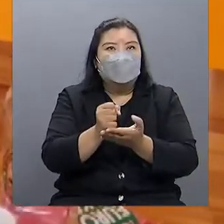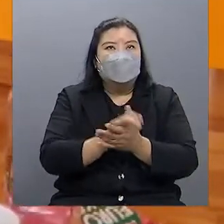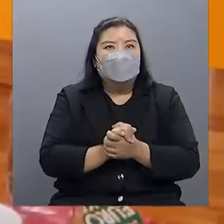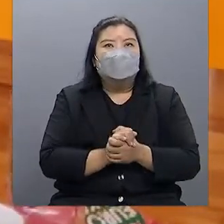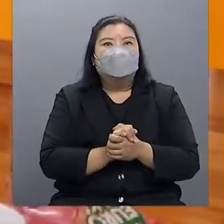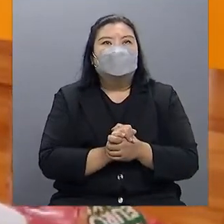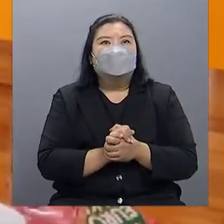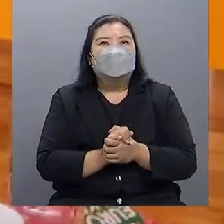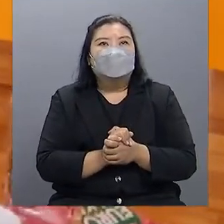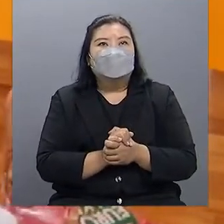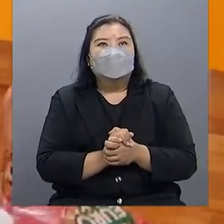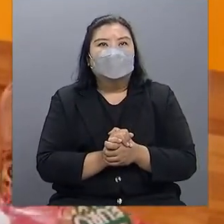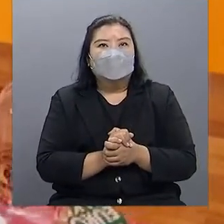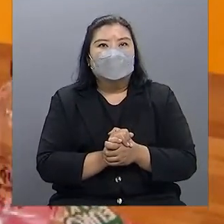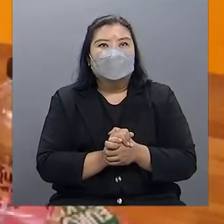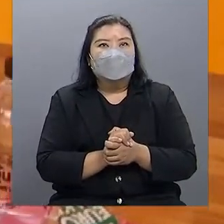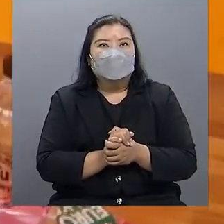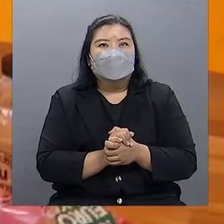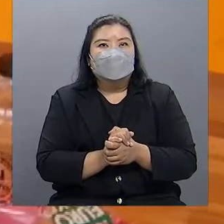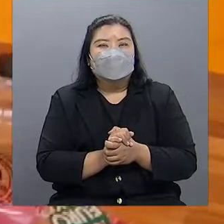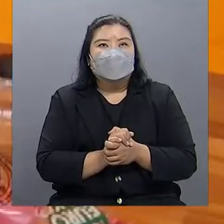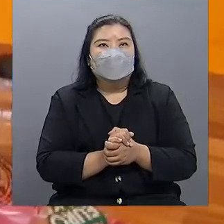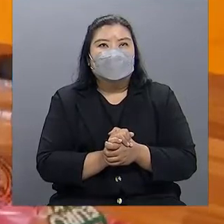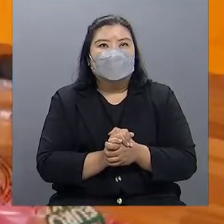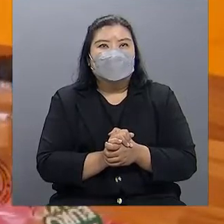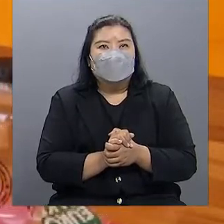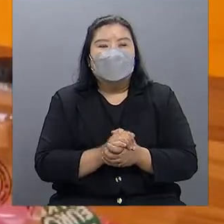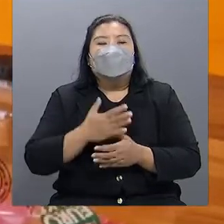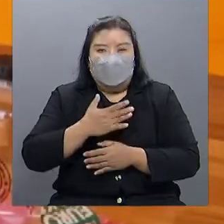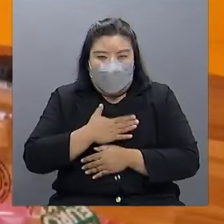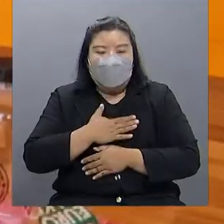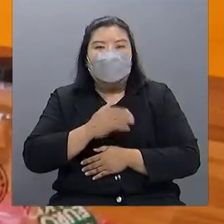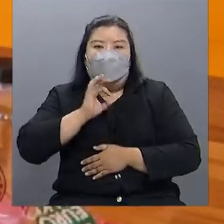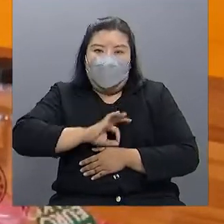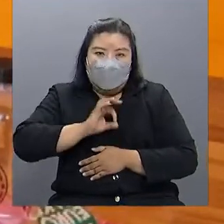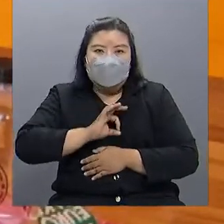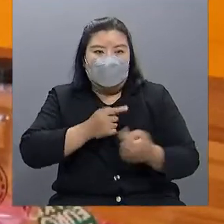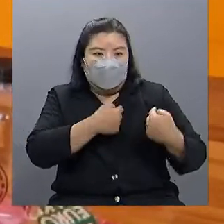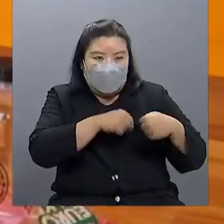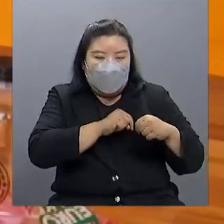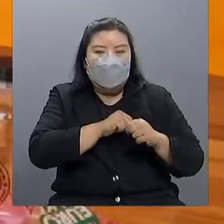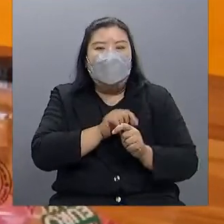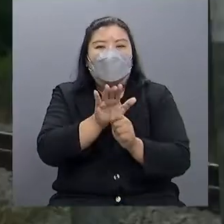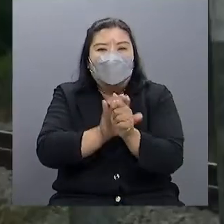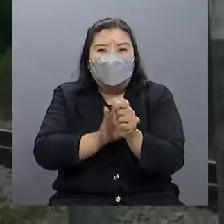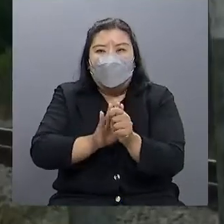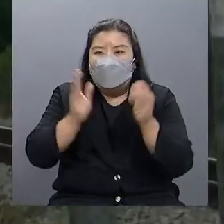องสภาพจิตใจก็อย่างที่บอกว่าเราต้องช่วยกันเยียวยาจิตใจความตกใจความกลัวอะไรต่างๆวันนี้ก็ฝากผู้นำต่างๆแ